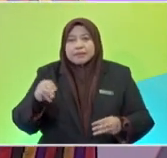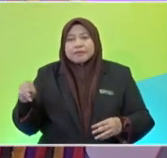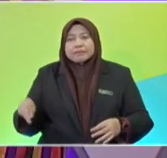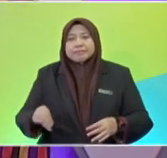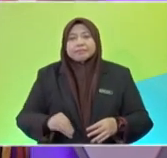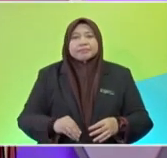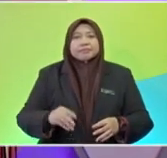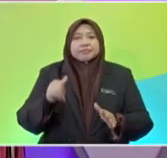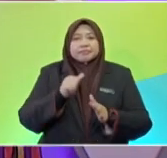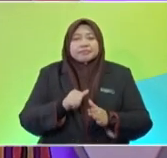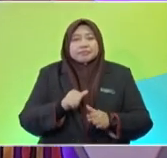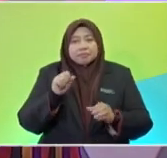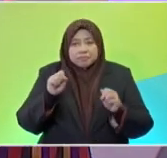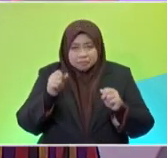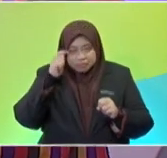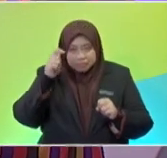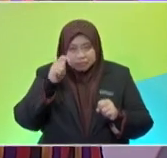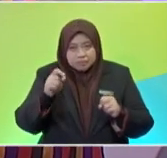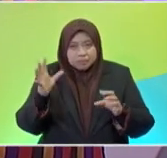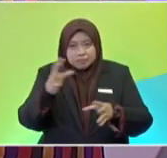yang berada di rumah